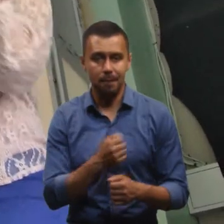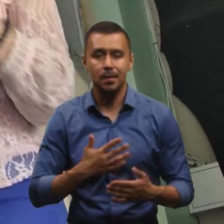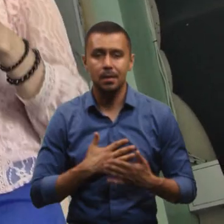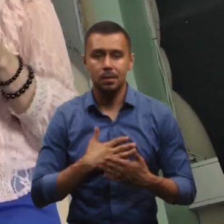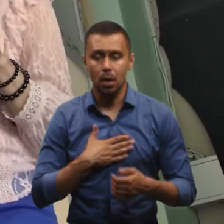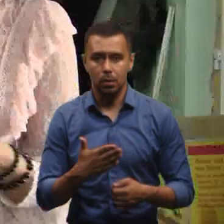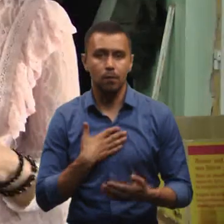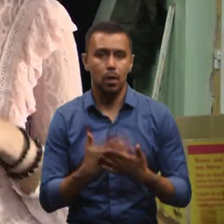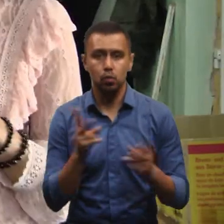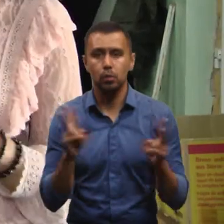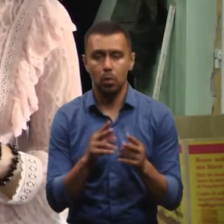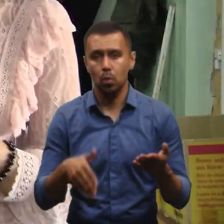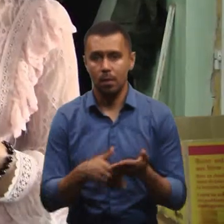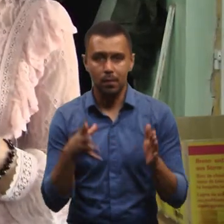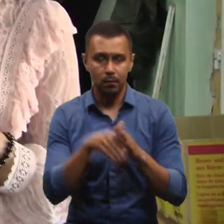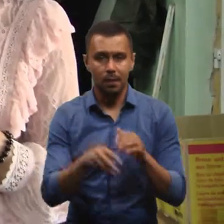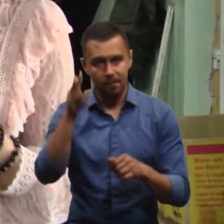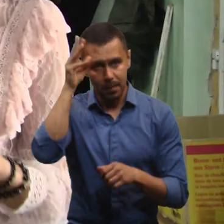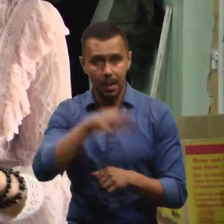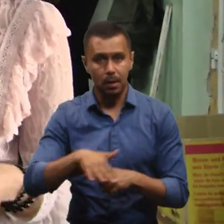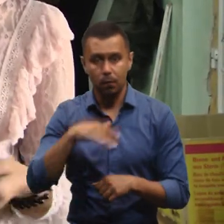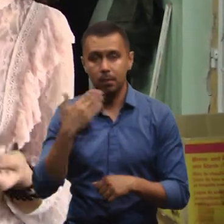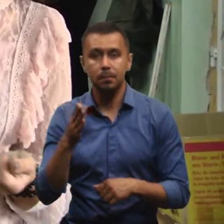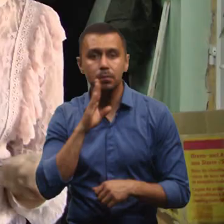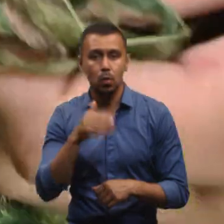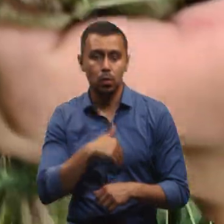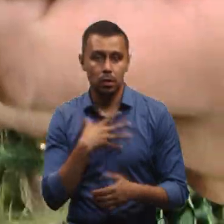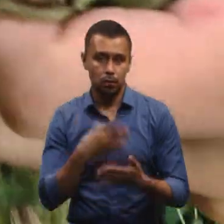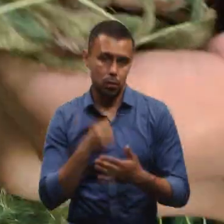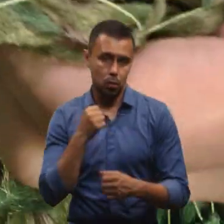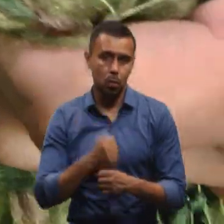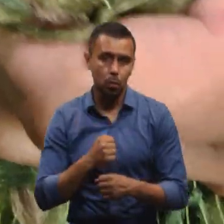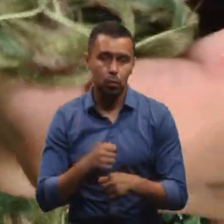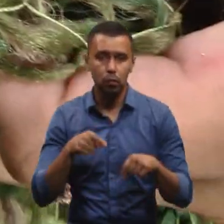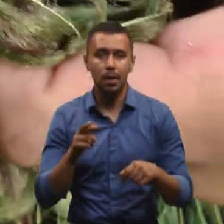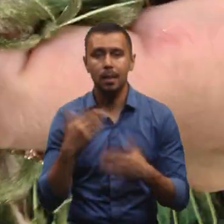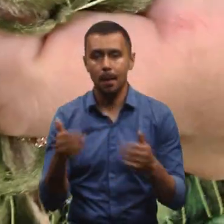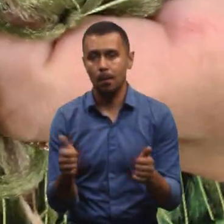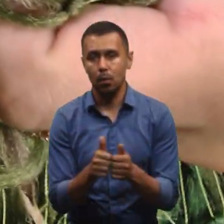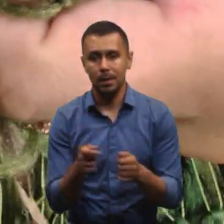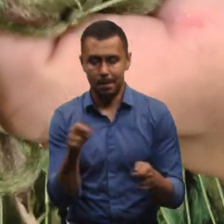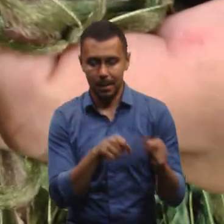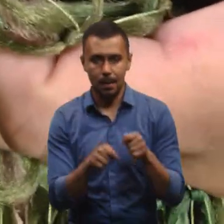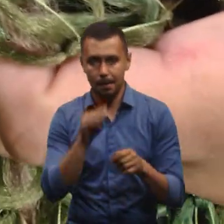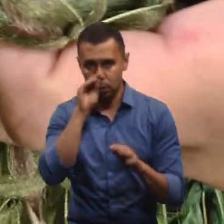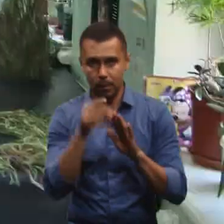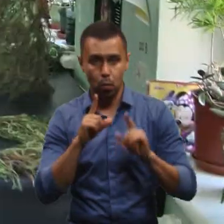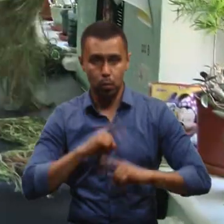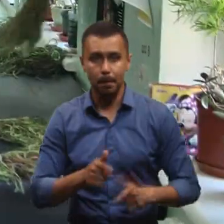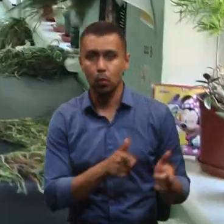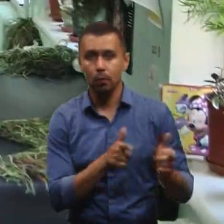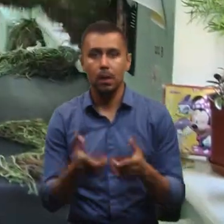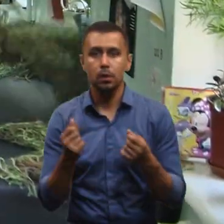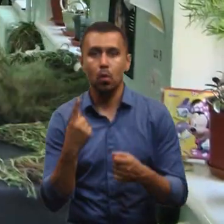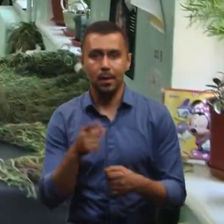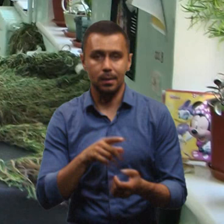які зустріли і допомогли влаштуватися у Хмельницькому, каже Яна, хоче своєю роботою. Тут для неї поряд із плетінням маскувальних костюмів підготували